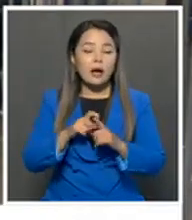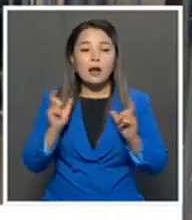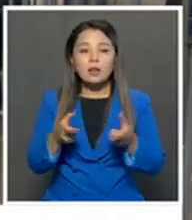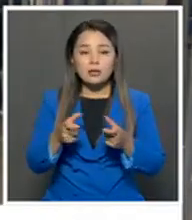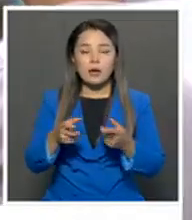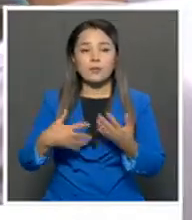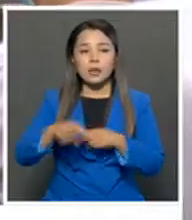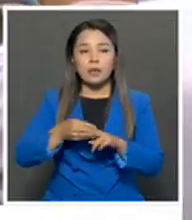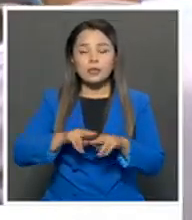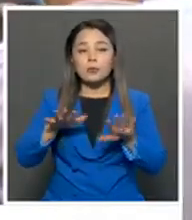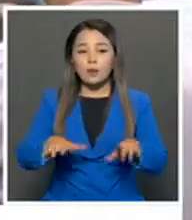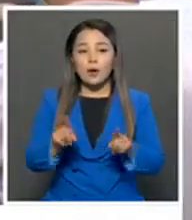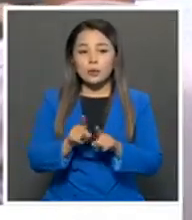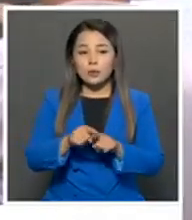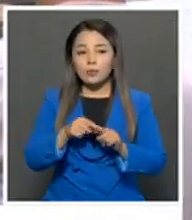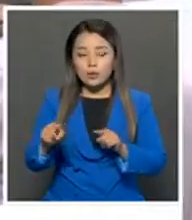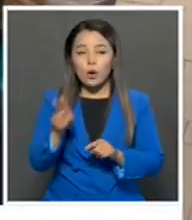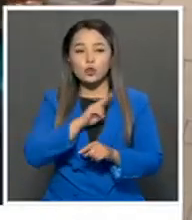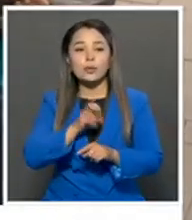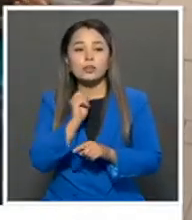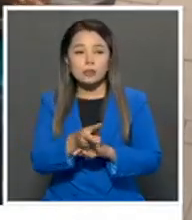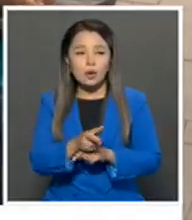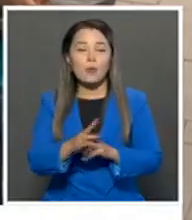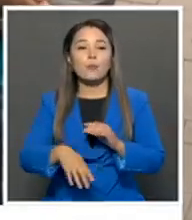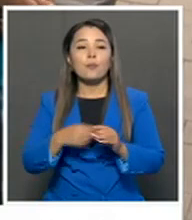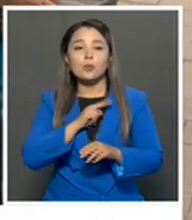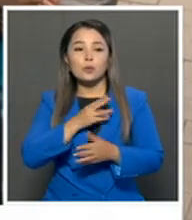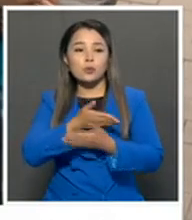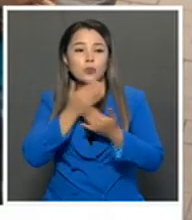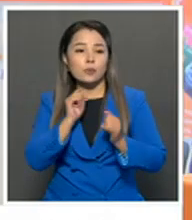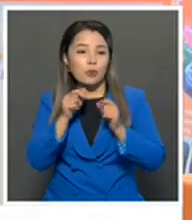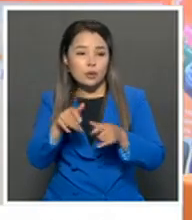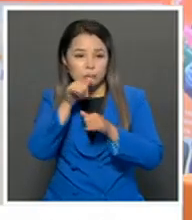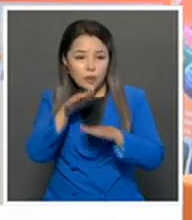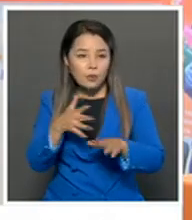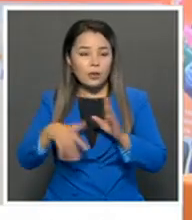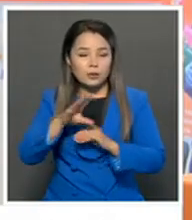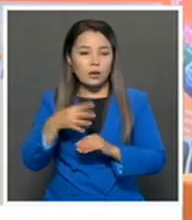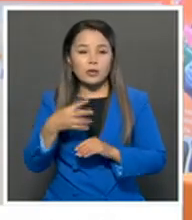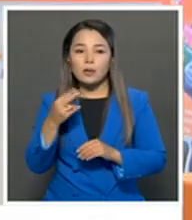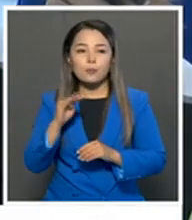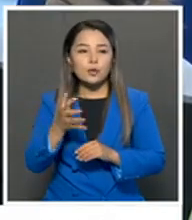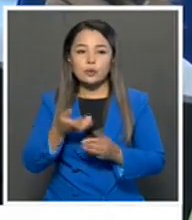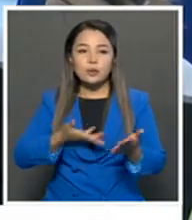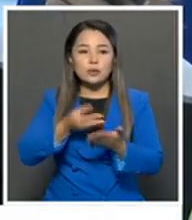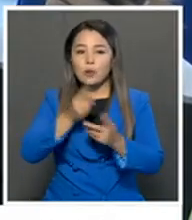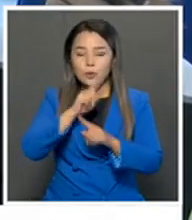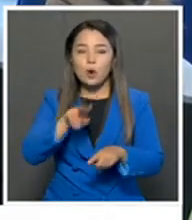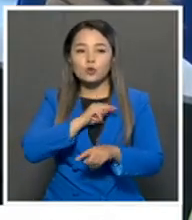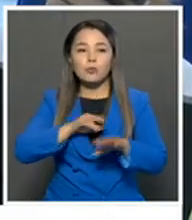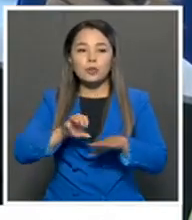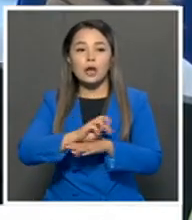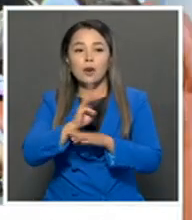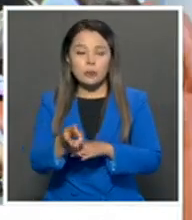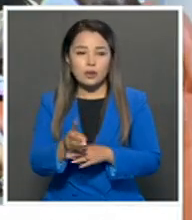жұмыстан шығарылған немесе бұрыннан бос жүргендер 42500 алуға өтініш бере алмайды. Олар жұмыспен қамту орталығына баруы керек. Егер